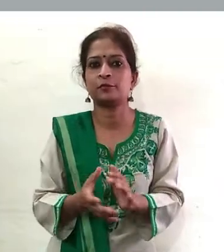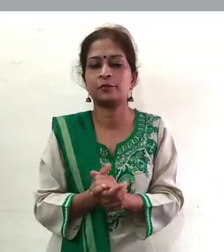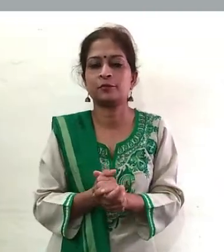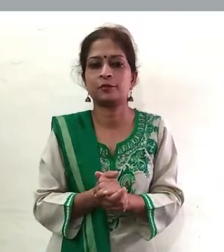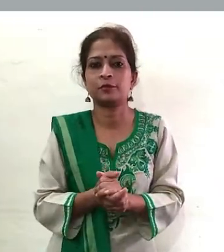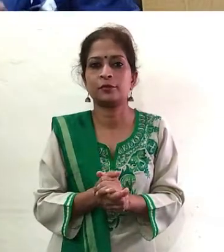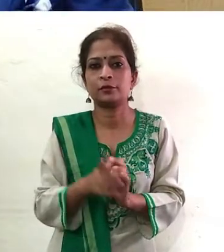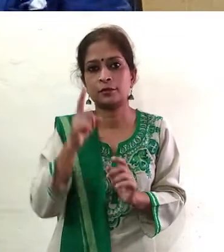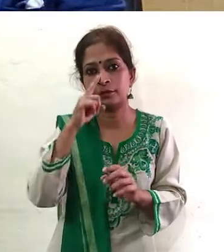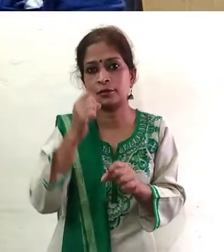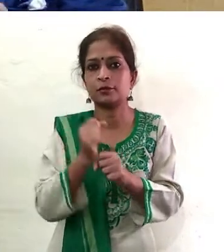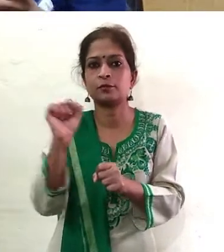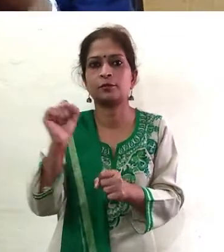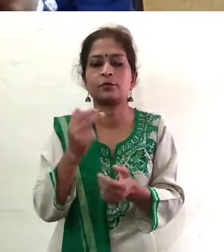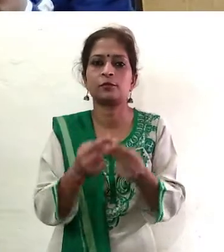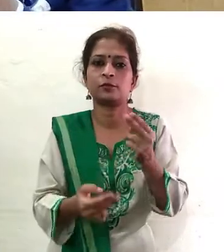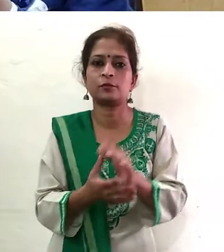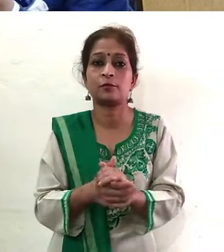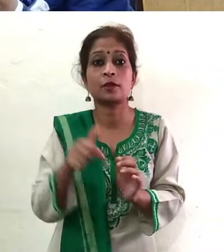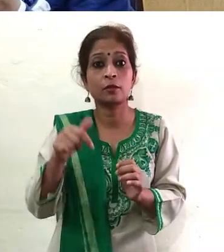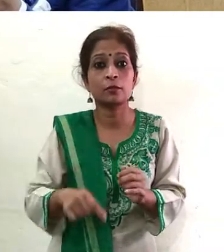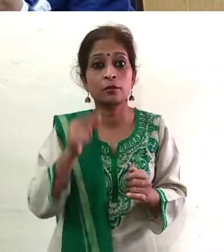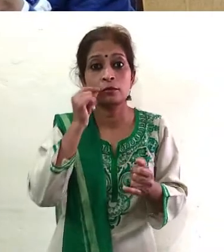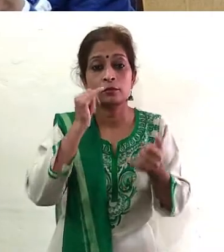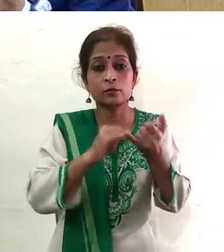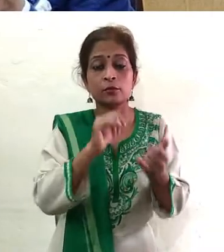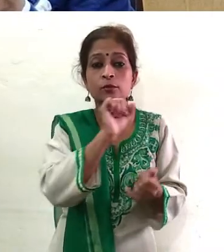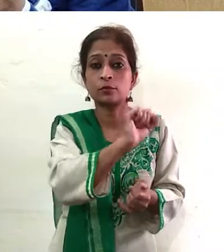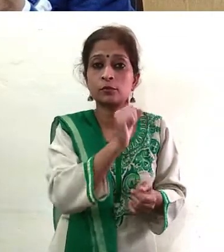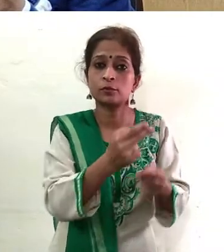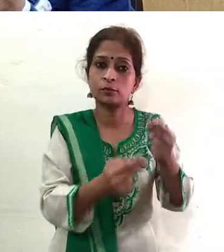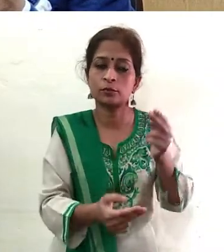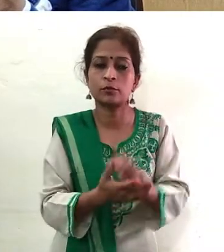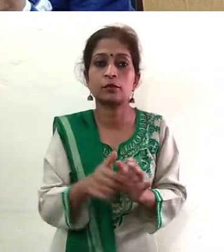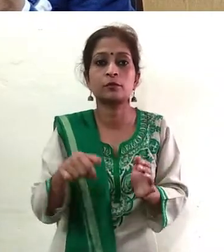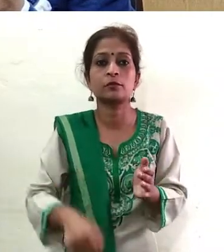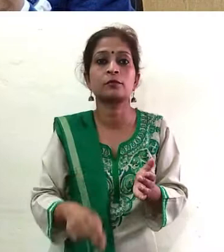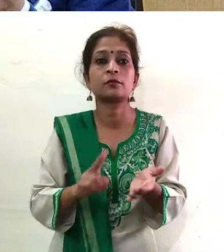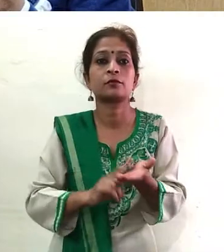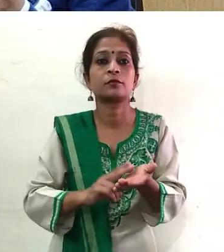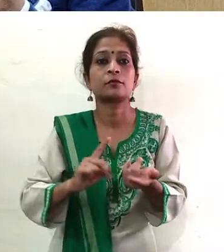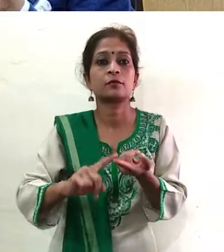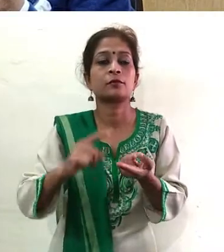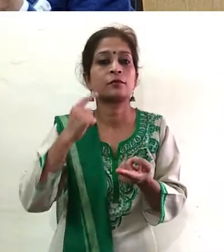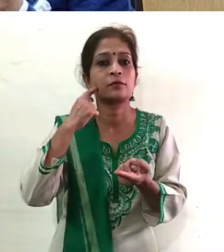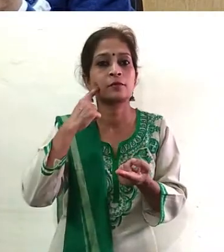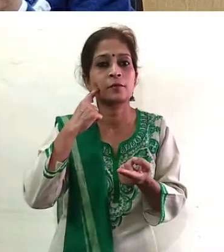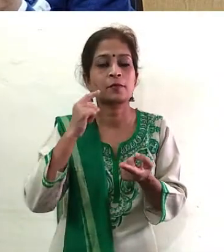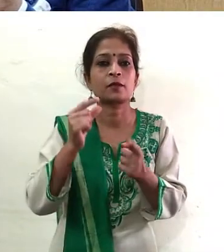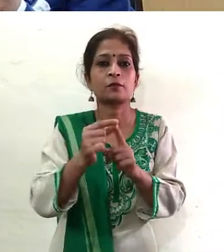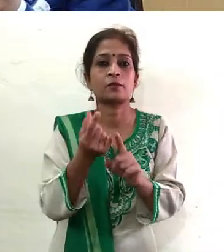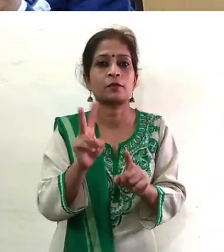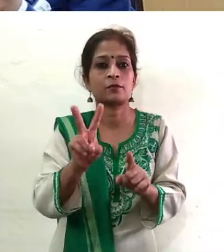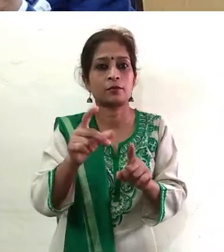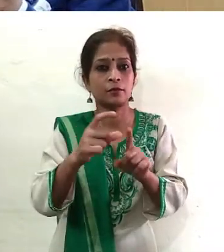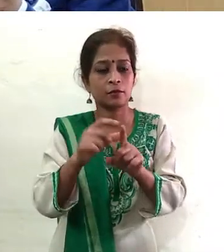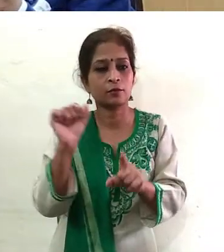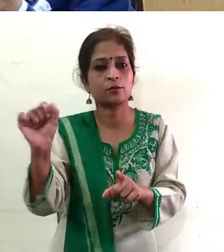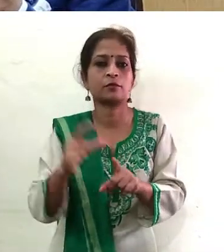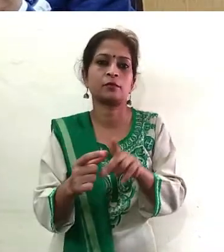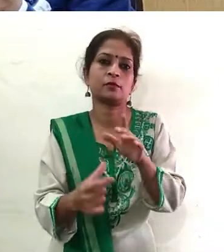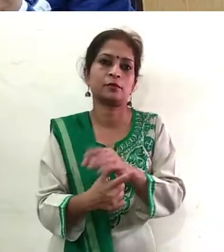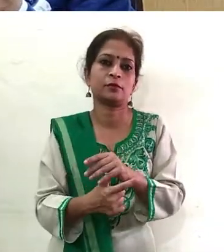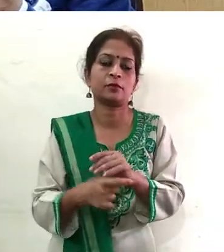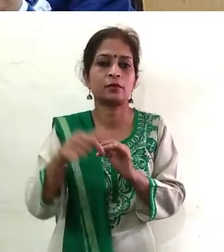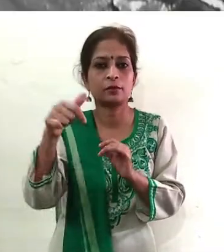और दोस्तों अभी आप सुन रहे थे शकुनी मामा की कहानी सुना रहे थे नेटवर्क के निदेशक प्रोफेसर नचिकेता रावत जी आज के लिए